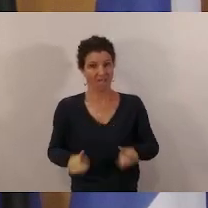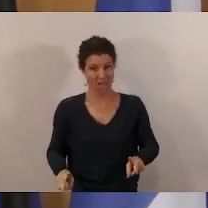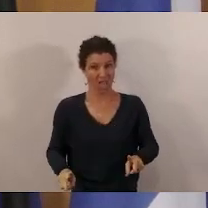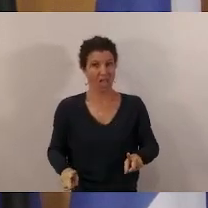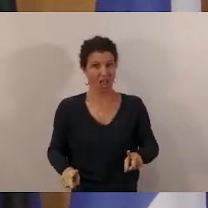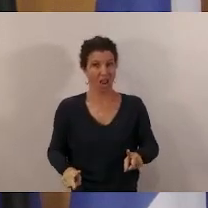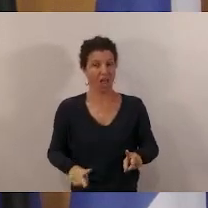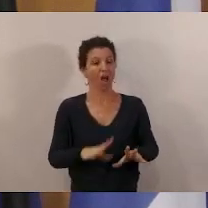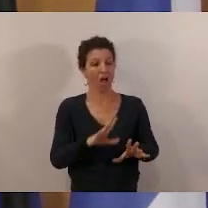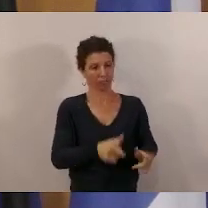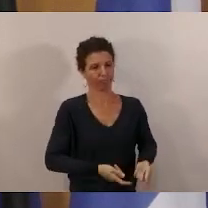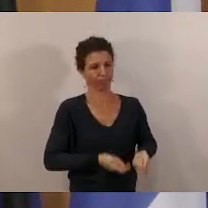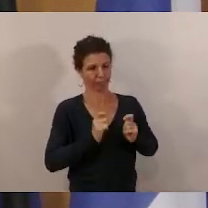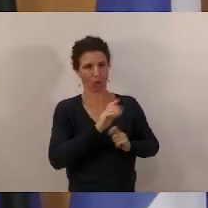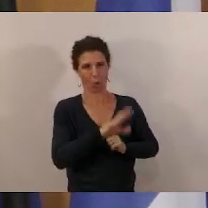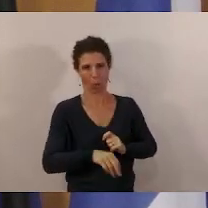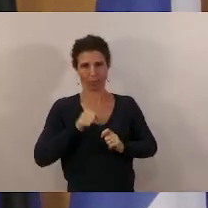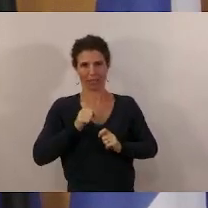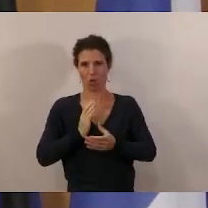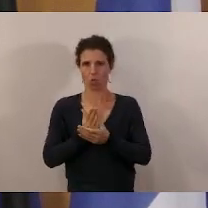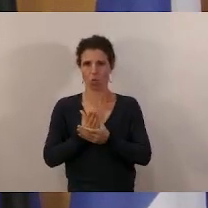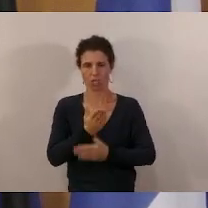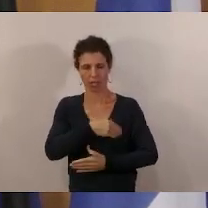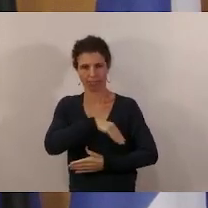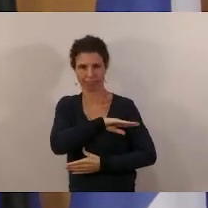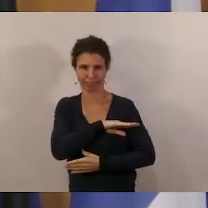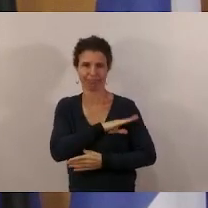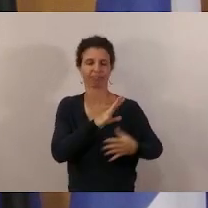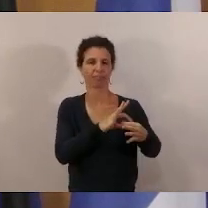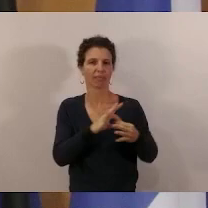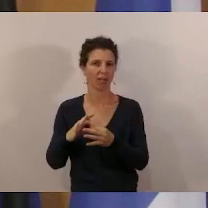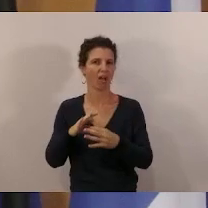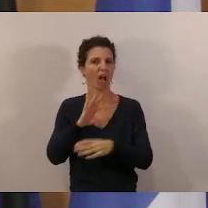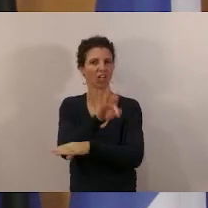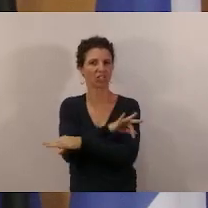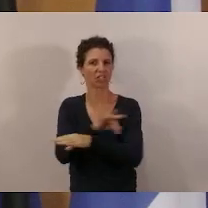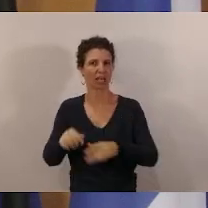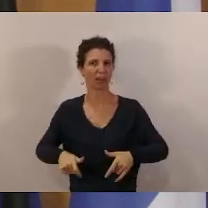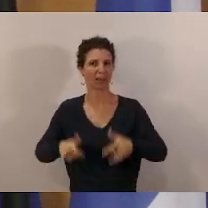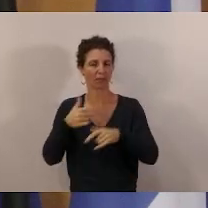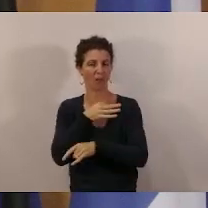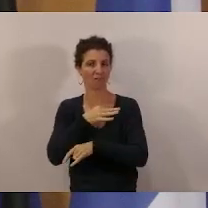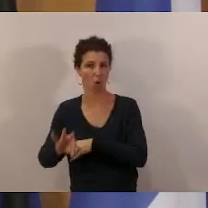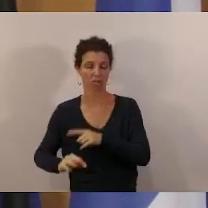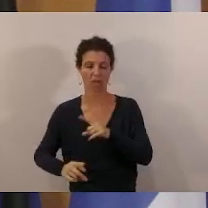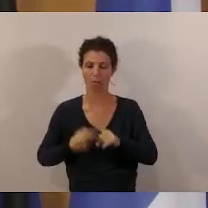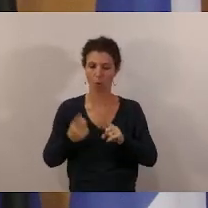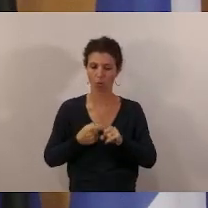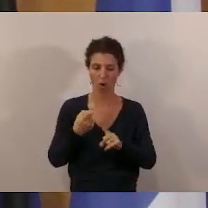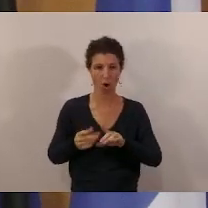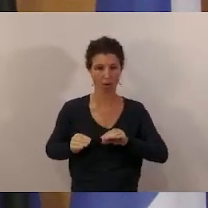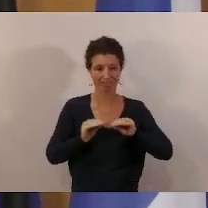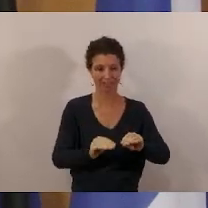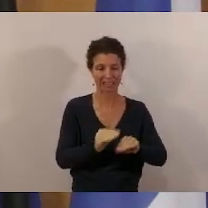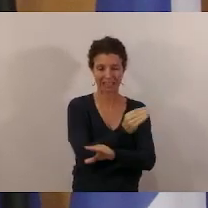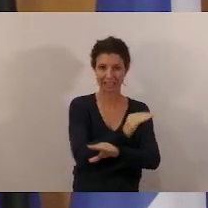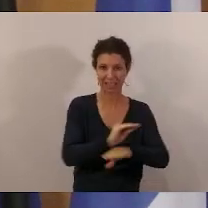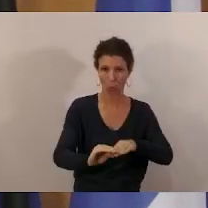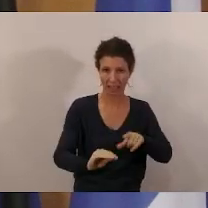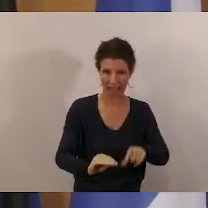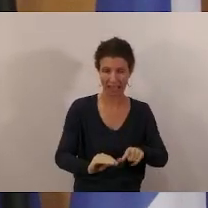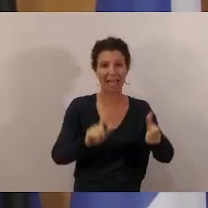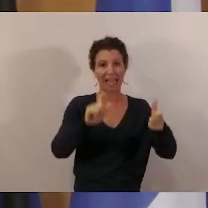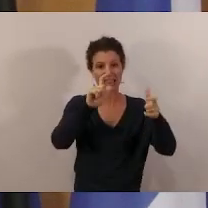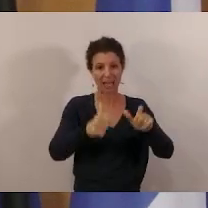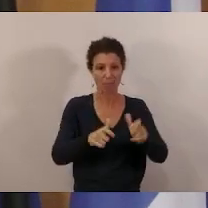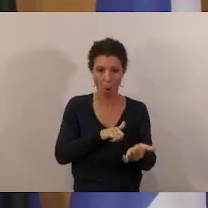avec l'architecte des bâtiments de France, il faut sécuriser les bâtiments, les démolir partiellement, mais pas entièrement,